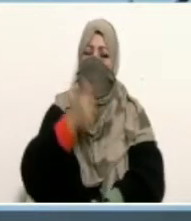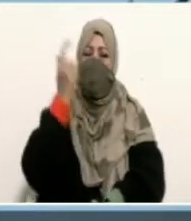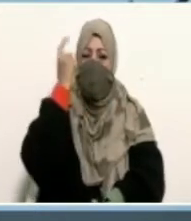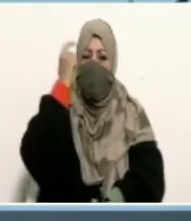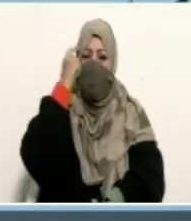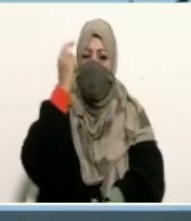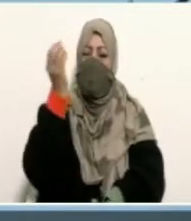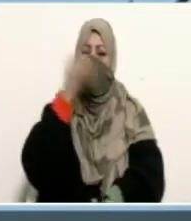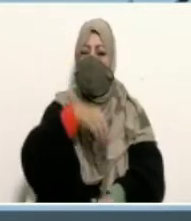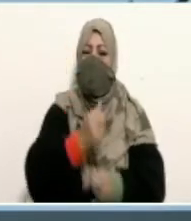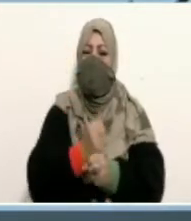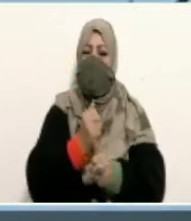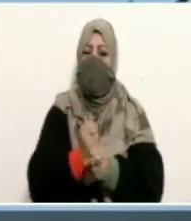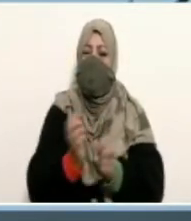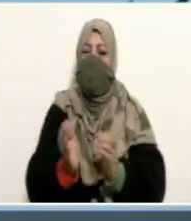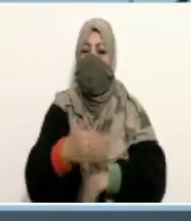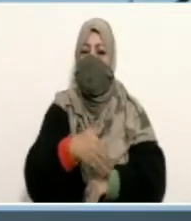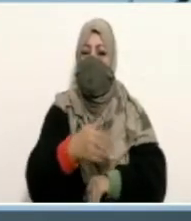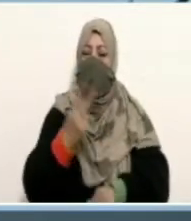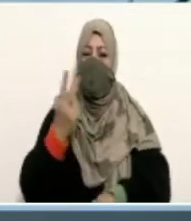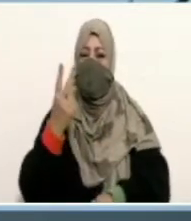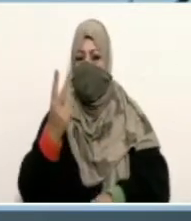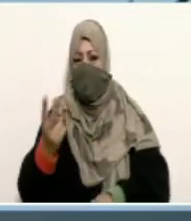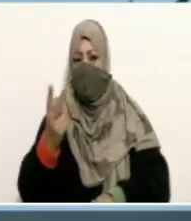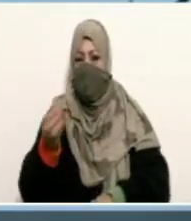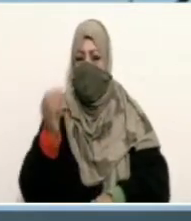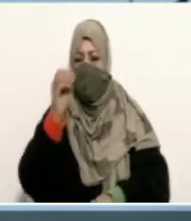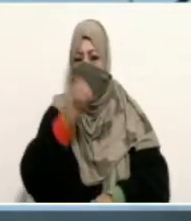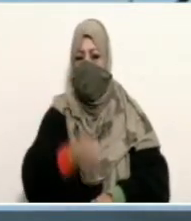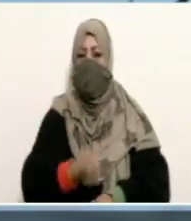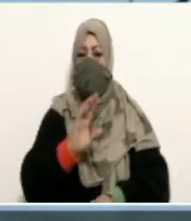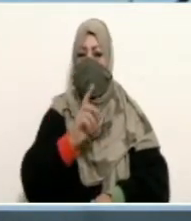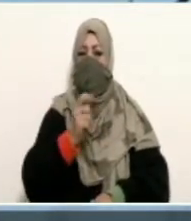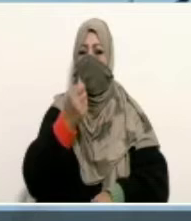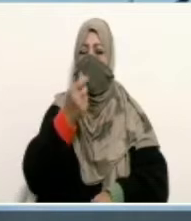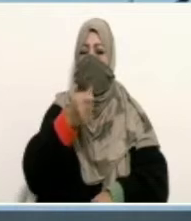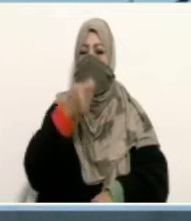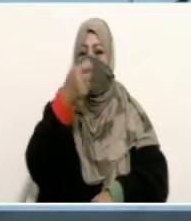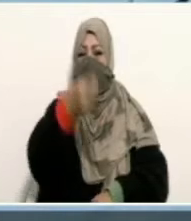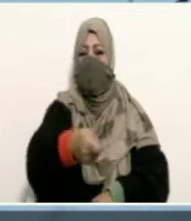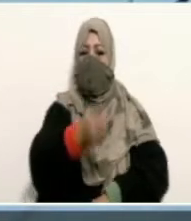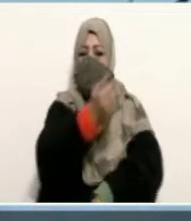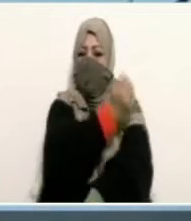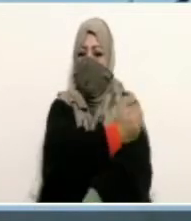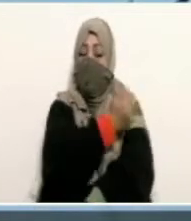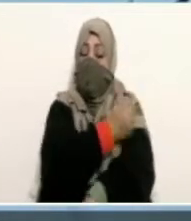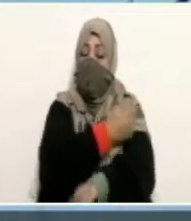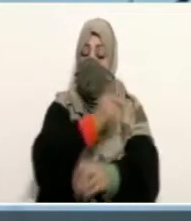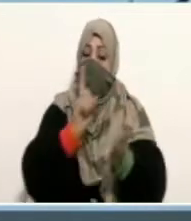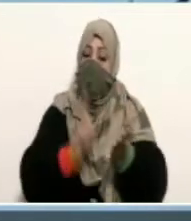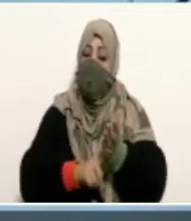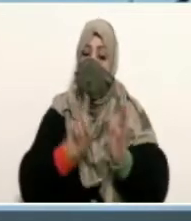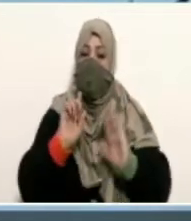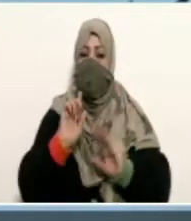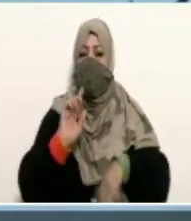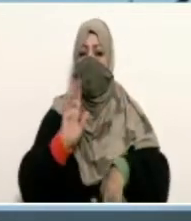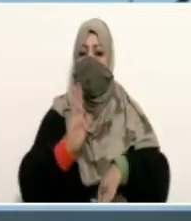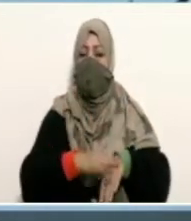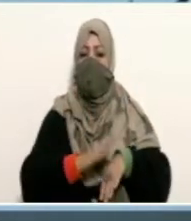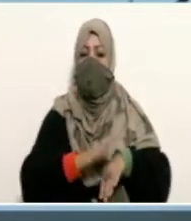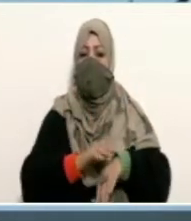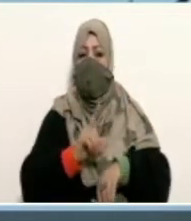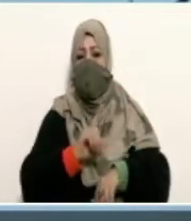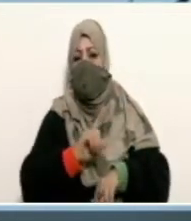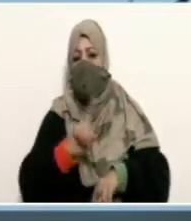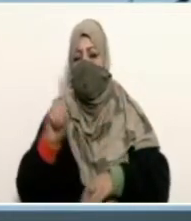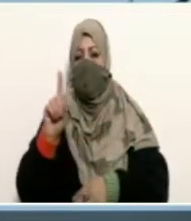زايد على التعاقد من حقها أن تشرط على صاحب الوحد، وإلا فلا يحق لها أيضا إذا لم يكن شرط يعني